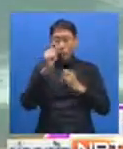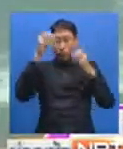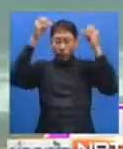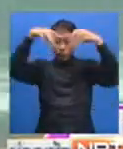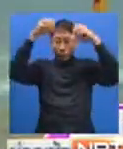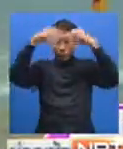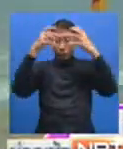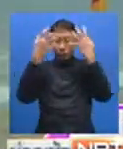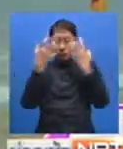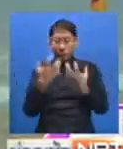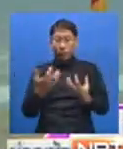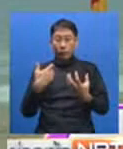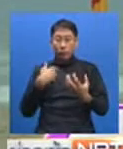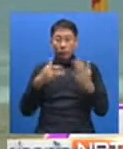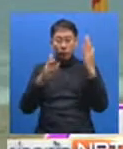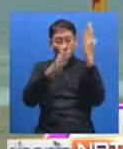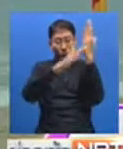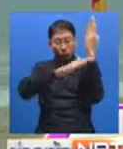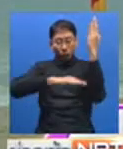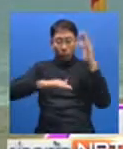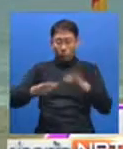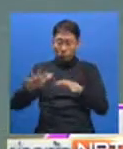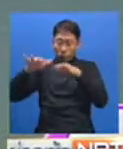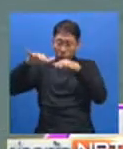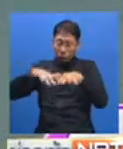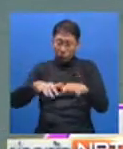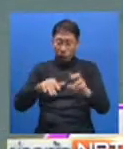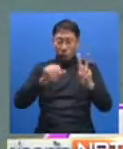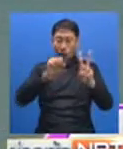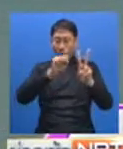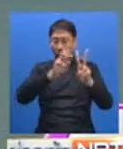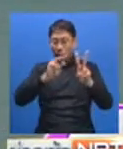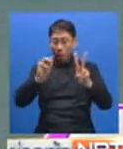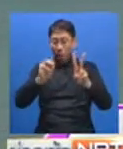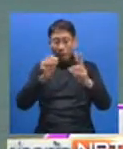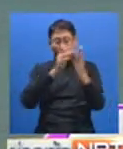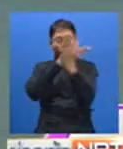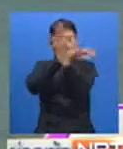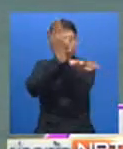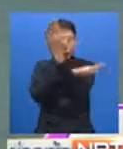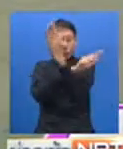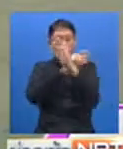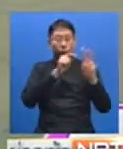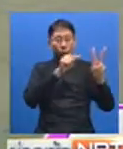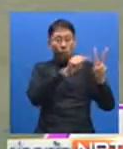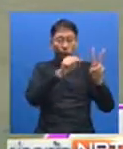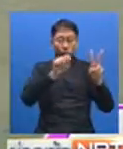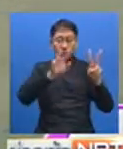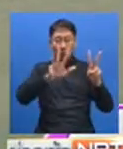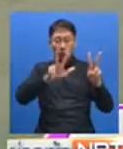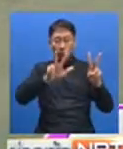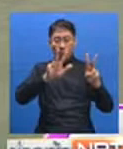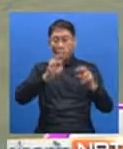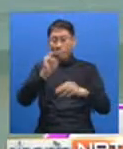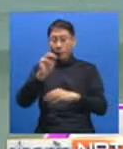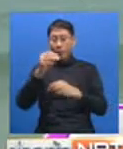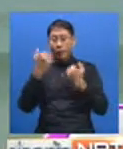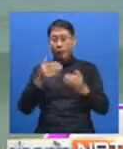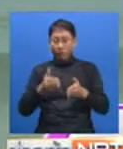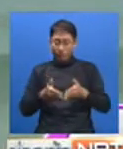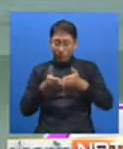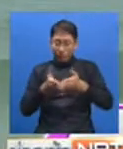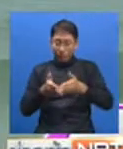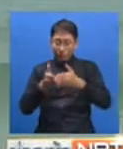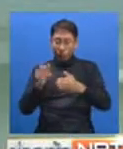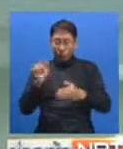ส่วนคลื่นลมในอ่าวไทยสูงประมาณ 2เมตรและคลื่นลมในทะเลอันดามันมีคลื่นสูง 2-3เมตรขอให้ชาวเรือเดินเรือด้วย